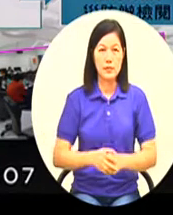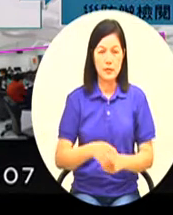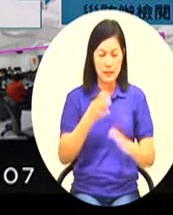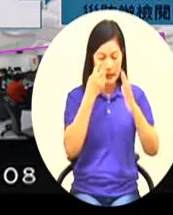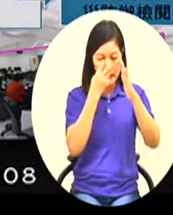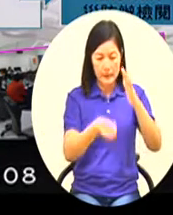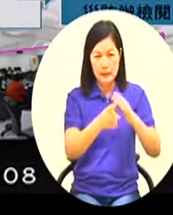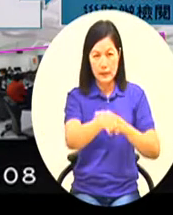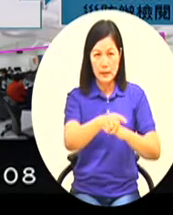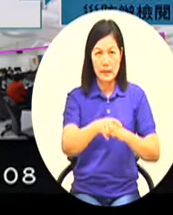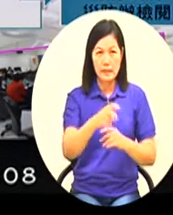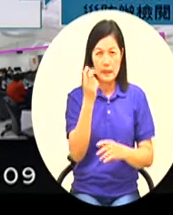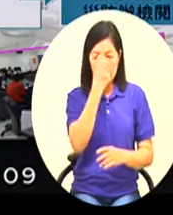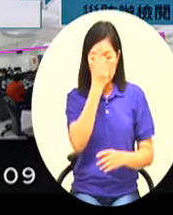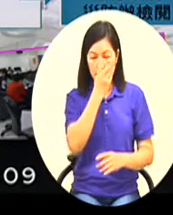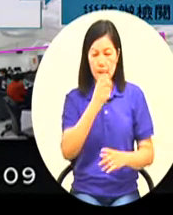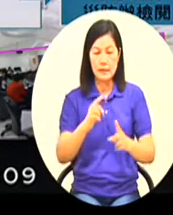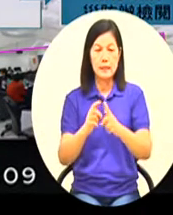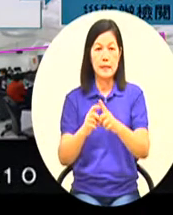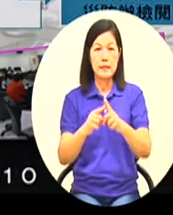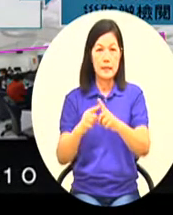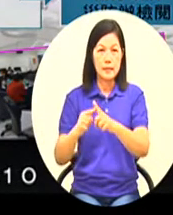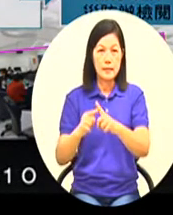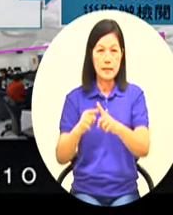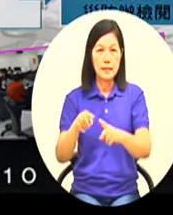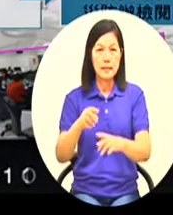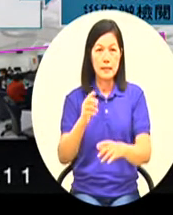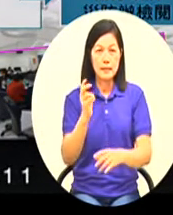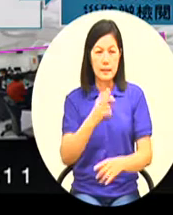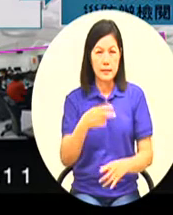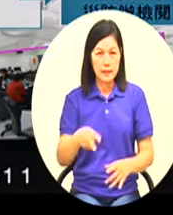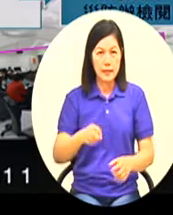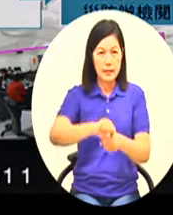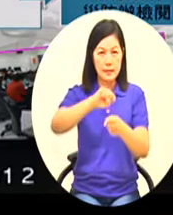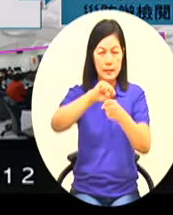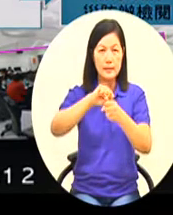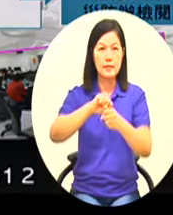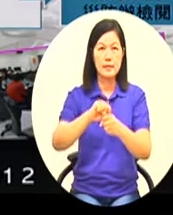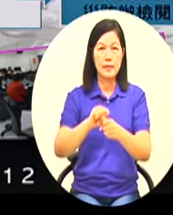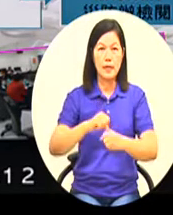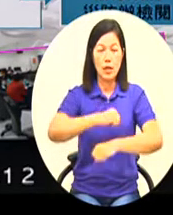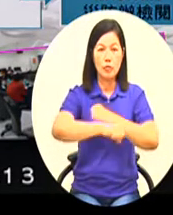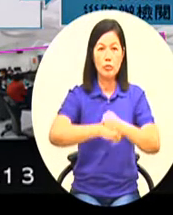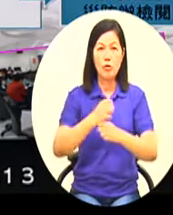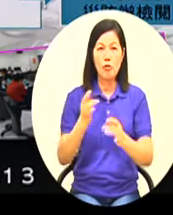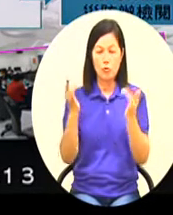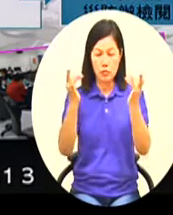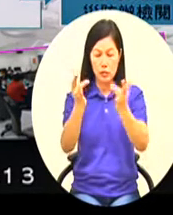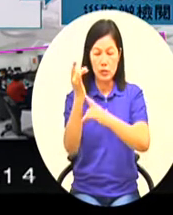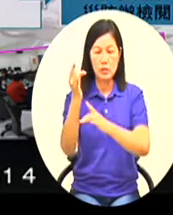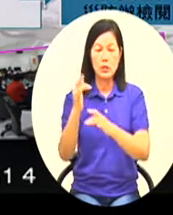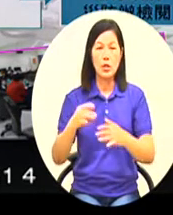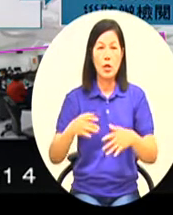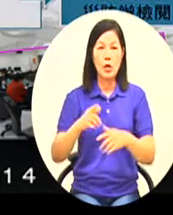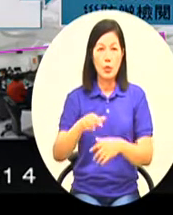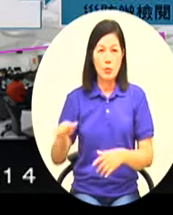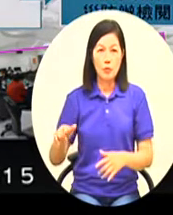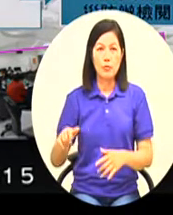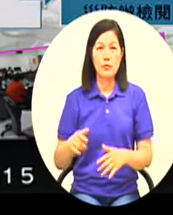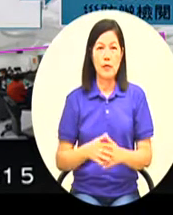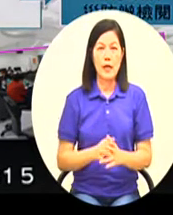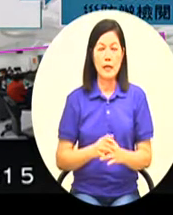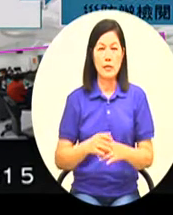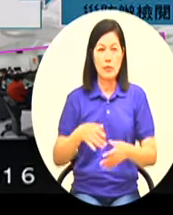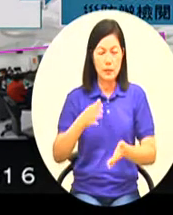估，即以修订本市地区灾害防救计划，并征地动植物易灾、轻轨灾害、爆炸灾